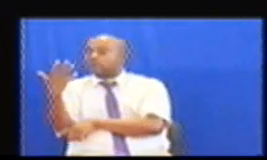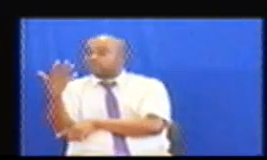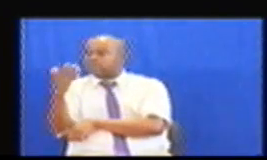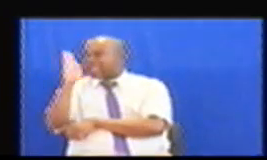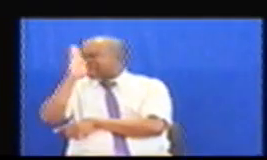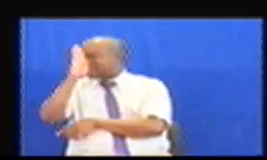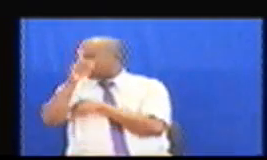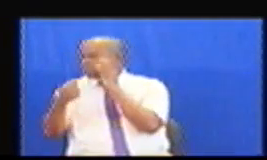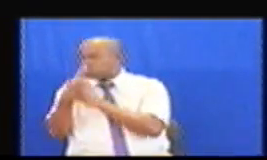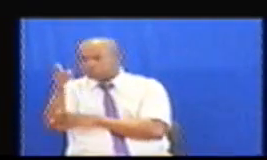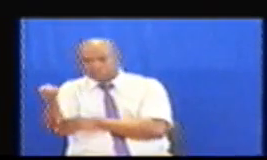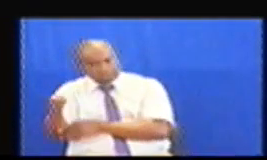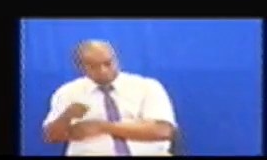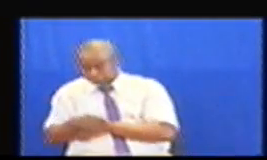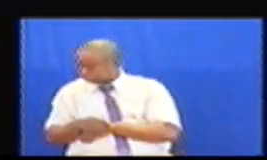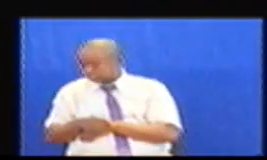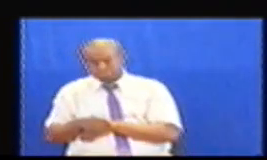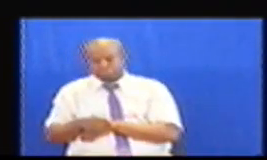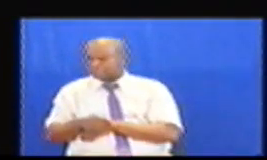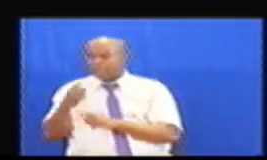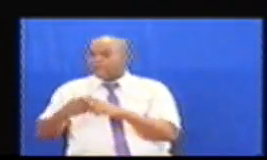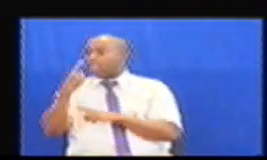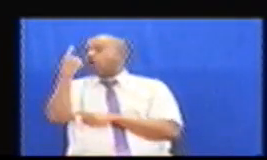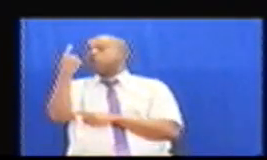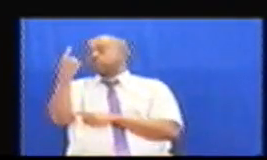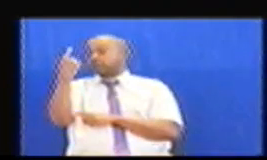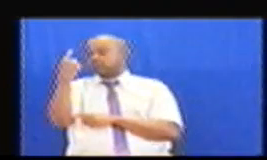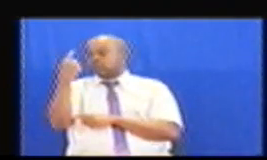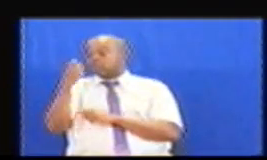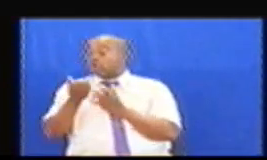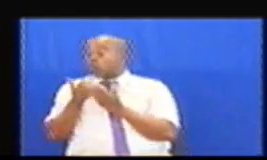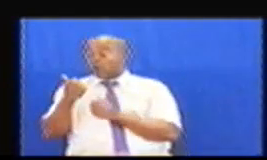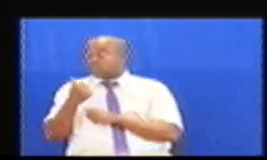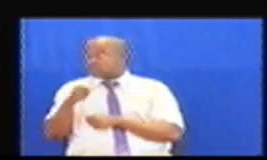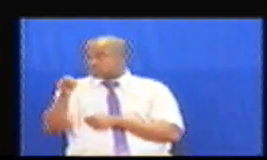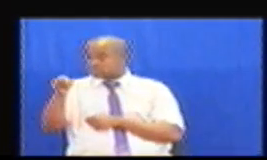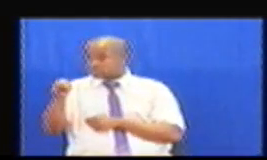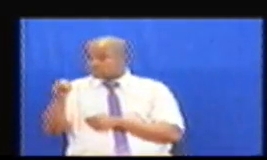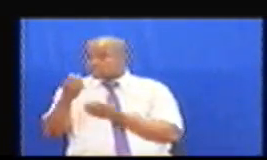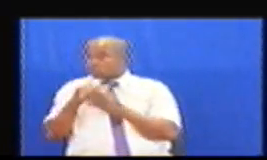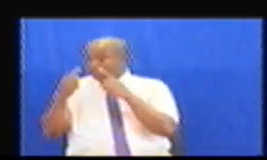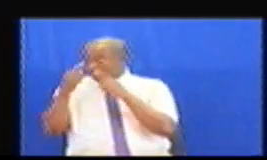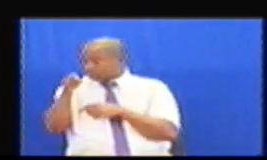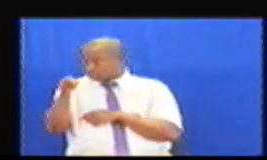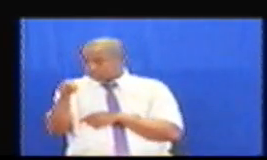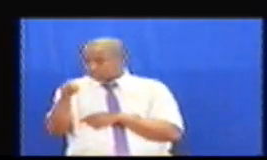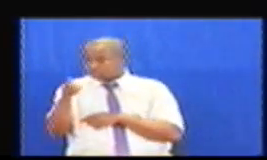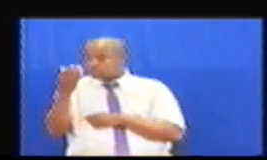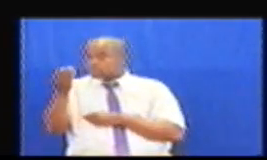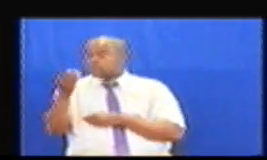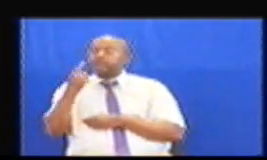Haijawahi kutokea toka nchi yetu imepata uhuru. Kwa nini alifanya vile? Kwa sababu aliona